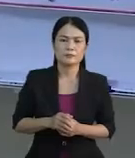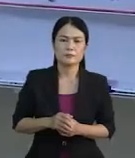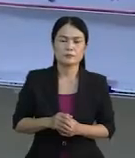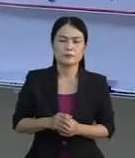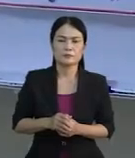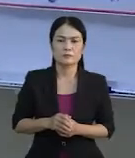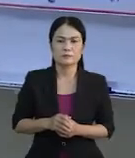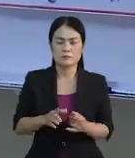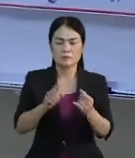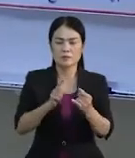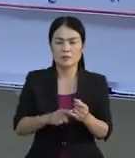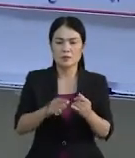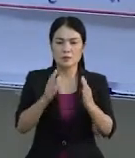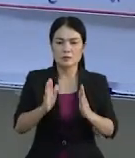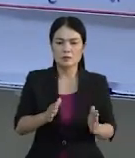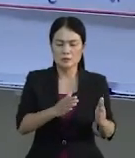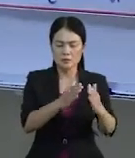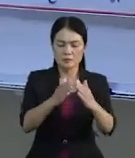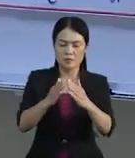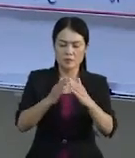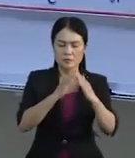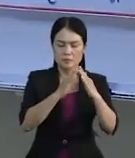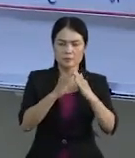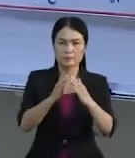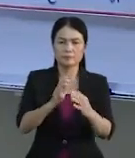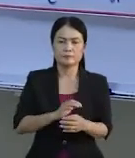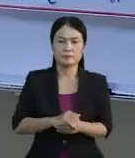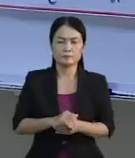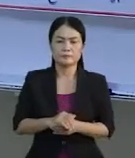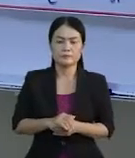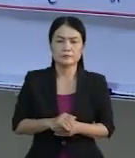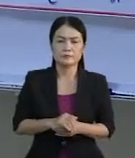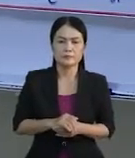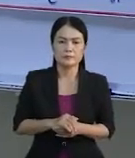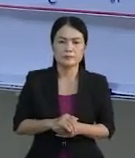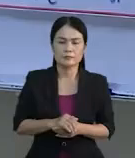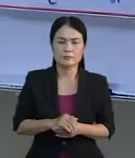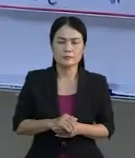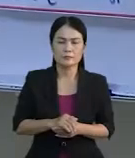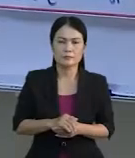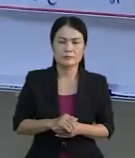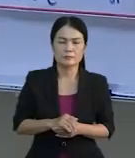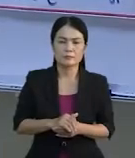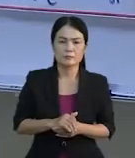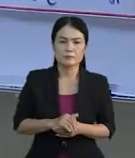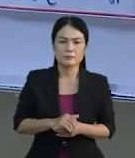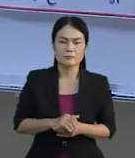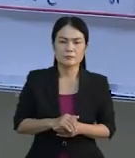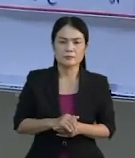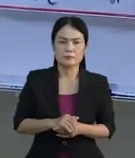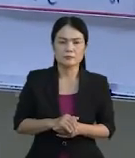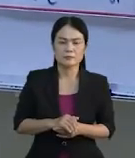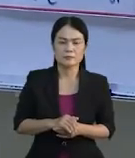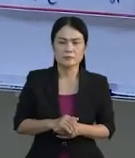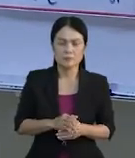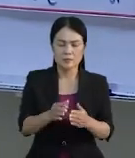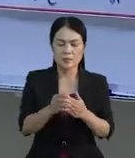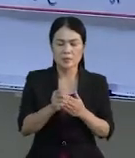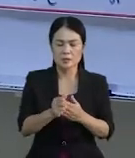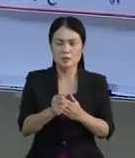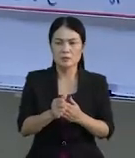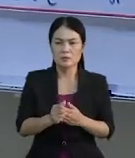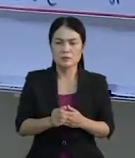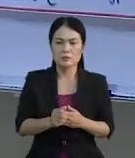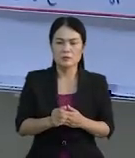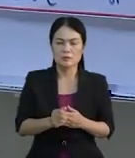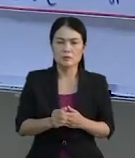បាទអញ្ចឹងចុងក្រោយអ្នកភូមិ បាទនាំគ្នា